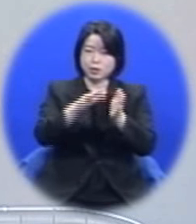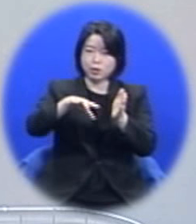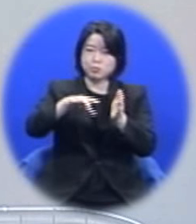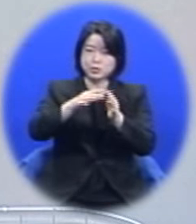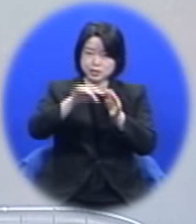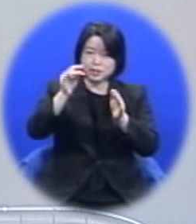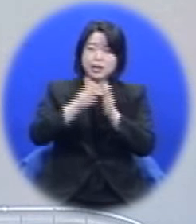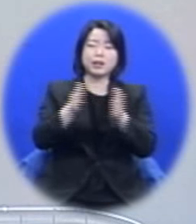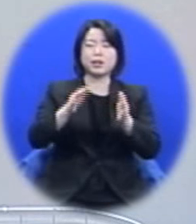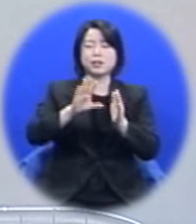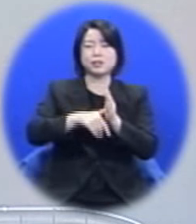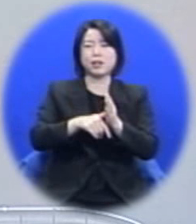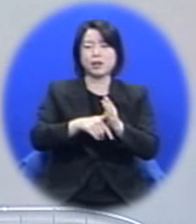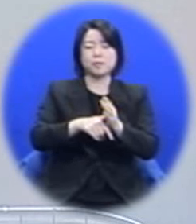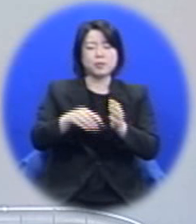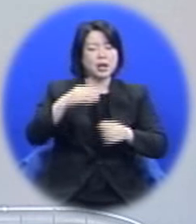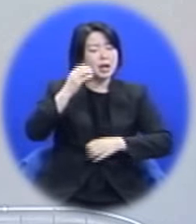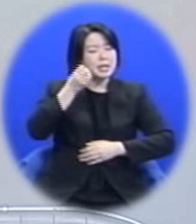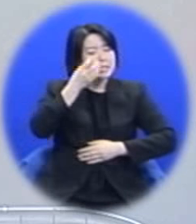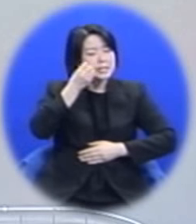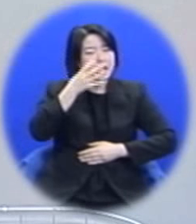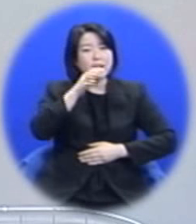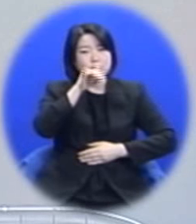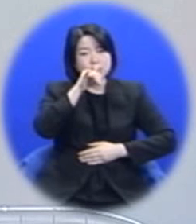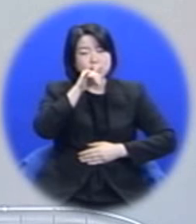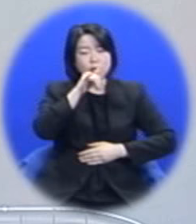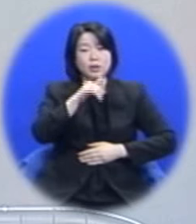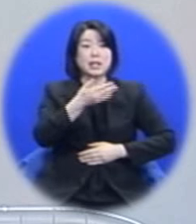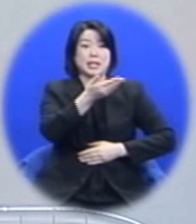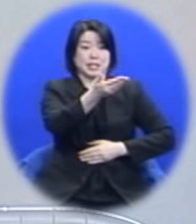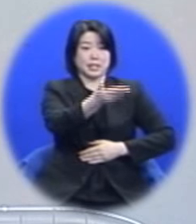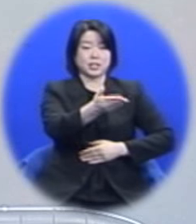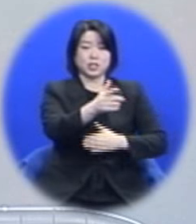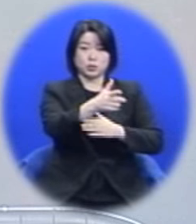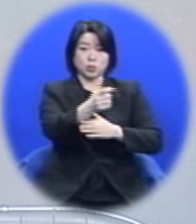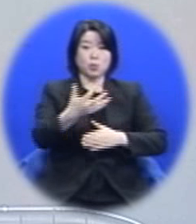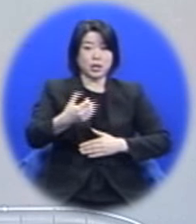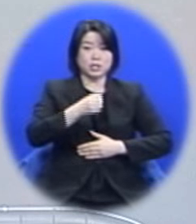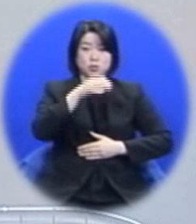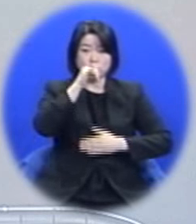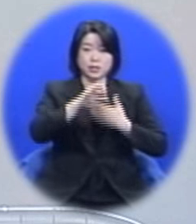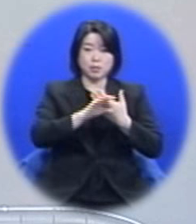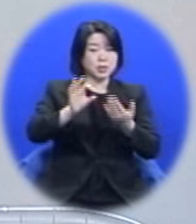하나 나옵니다. 만약 당신에게 총이 들려 있다면 쏘지 않겠는가?